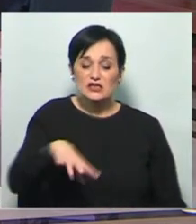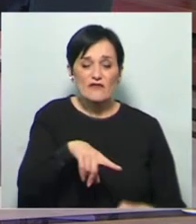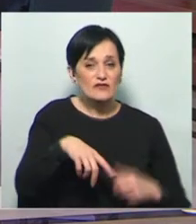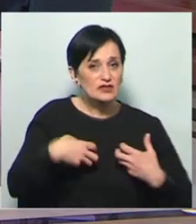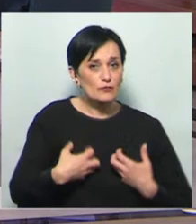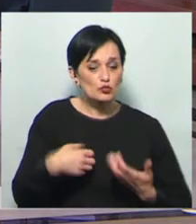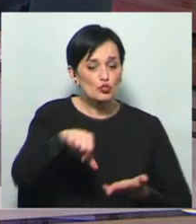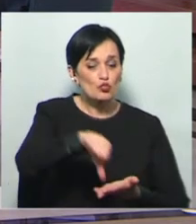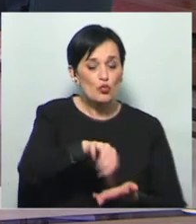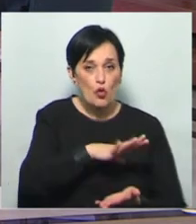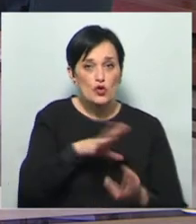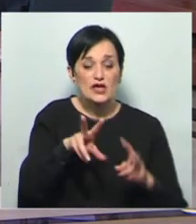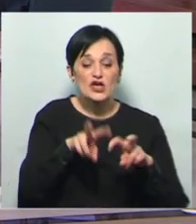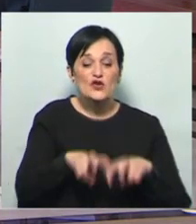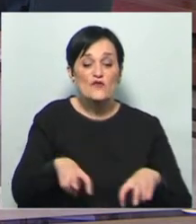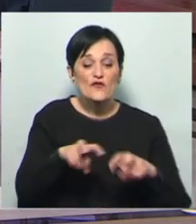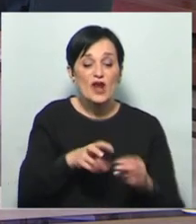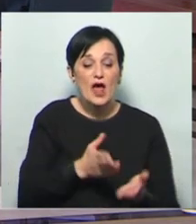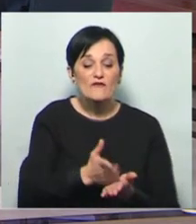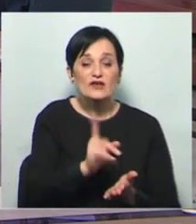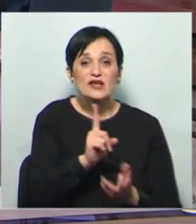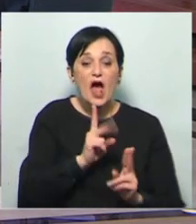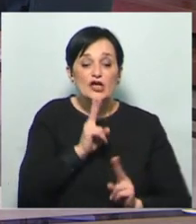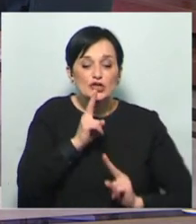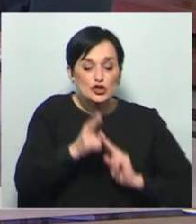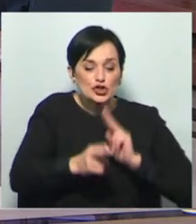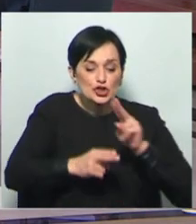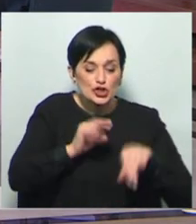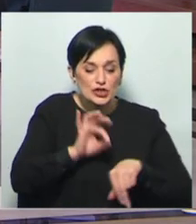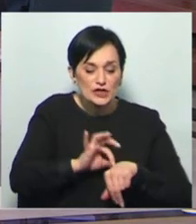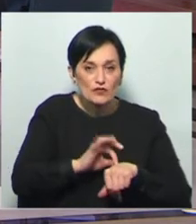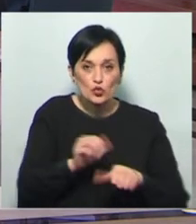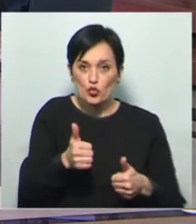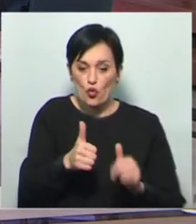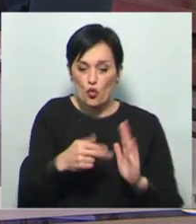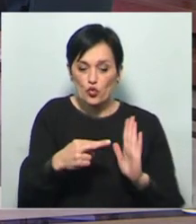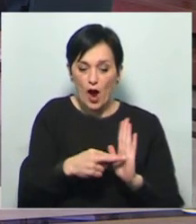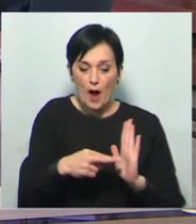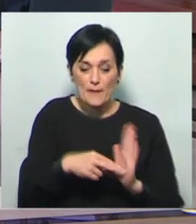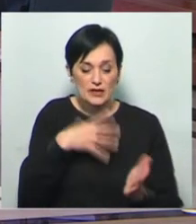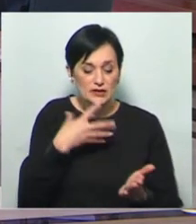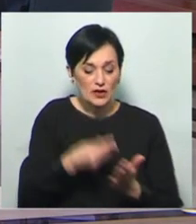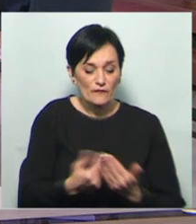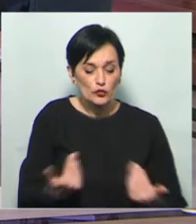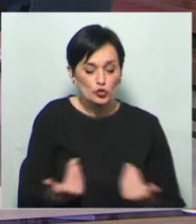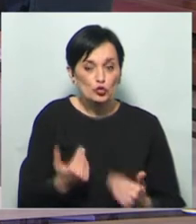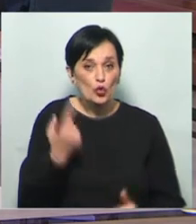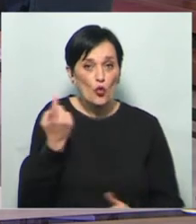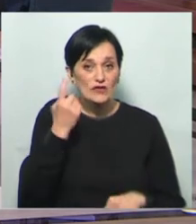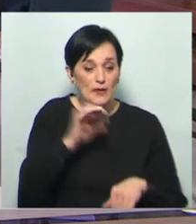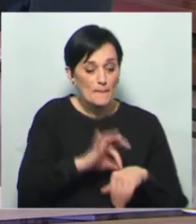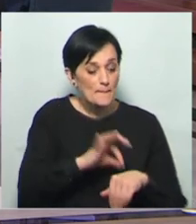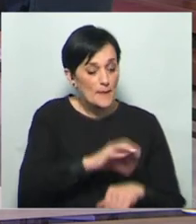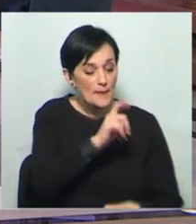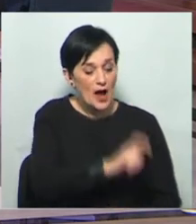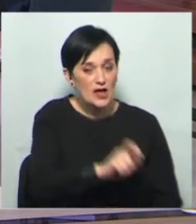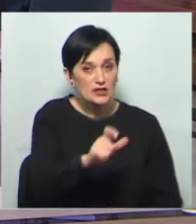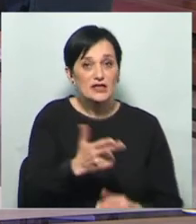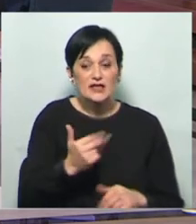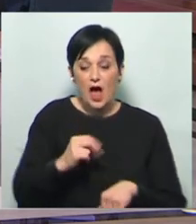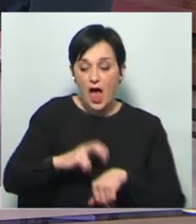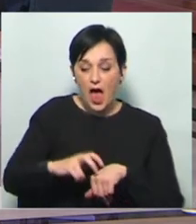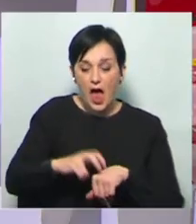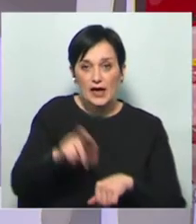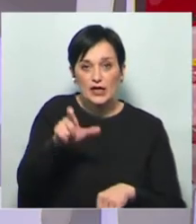დაუღებლობთ მონაწილეობას, მაგრამ კვლევა მიდიოდა იმის გარდა, რა ჩივილები ჰქონდა, როგორ აფასებდნენ თავიანთი ცხოვრების ხარისხს პაციენტები და როგორ აფასებდა